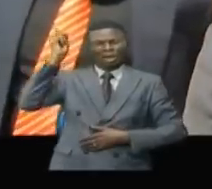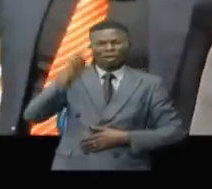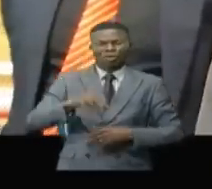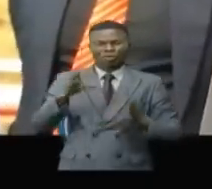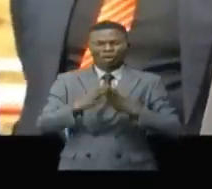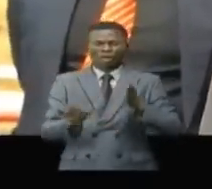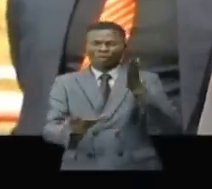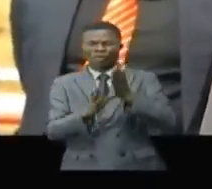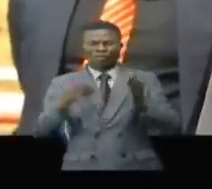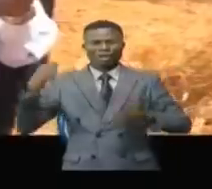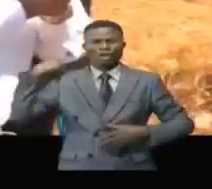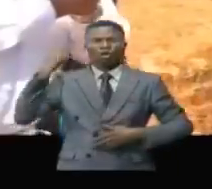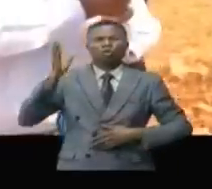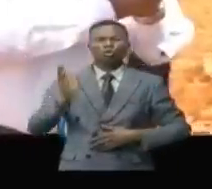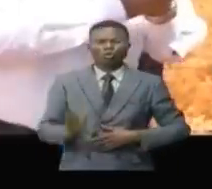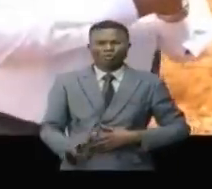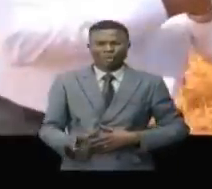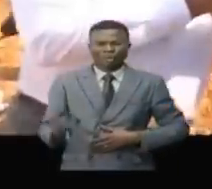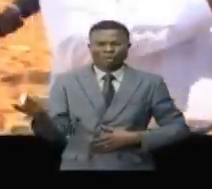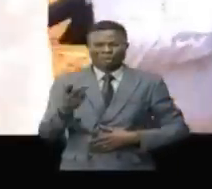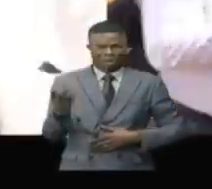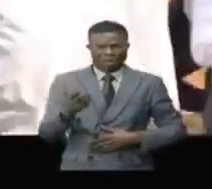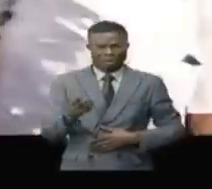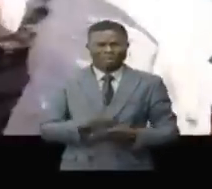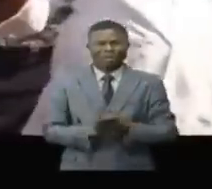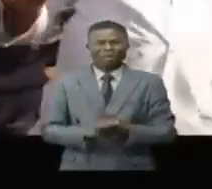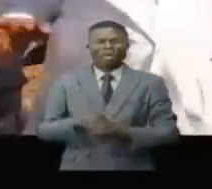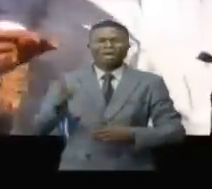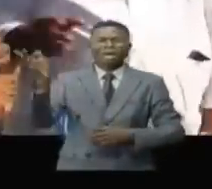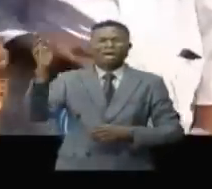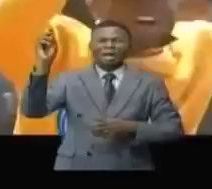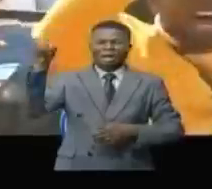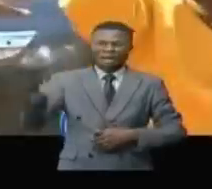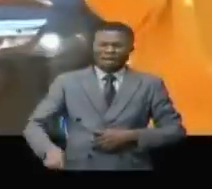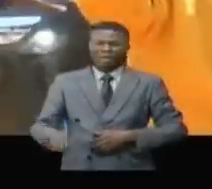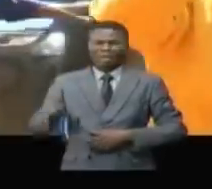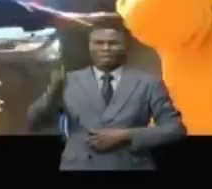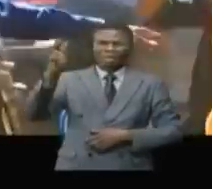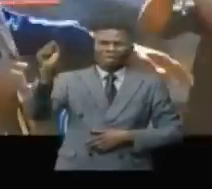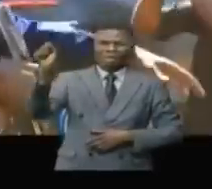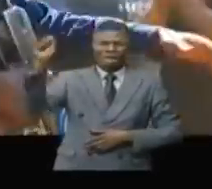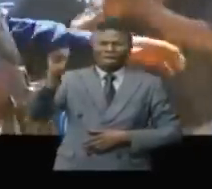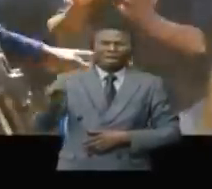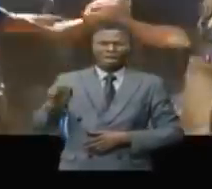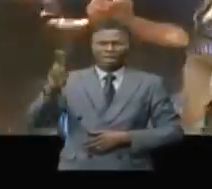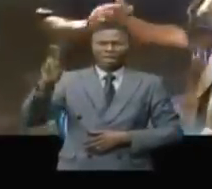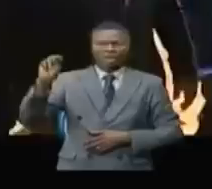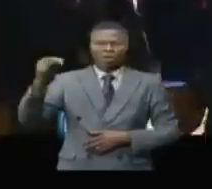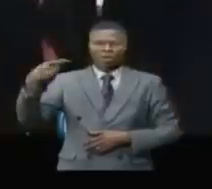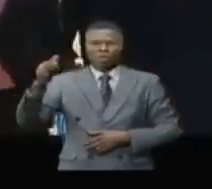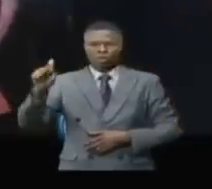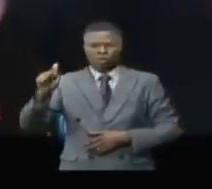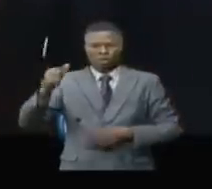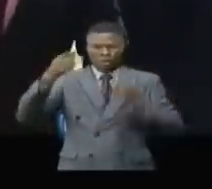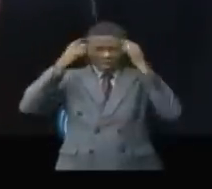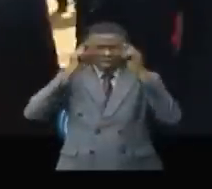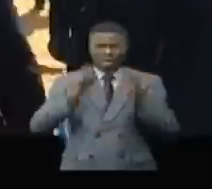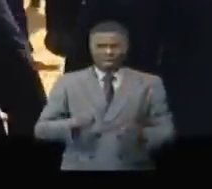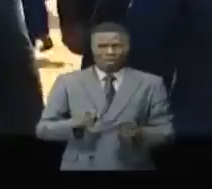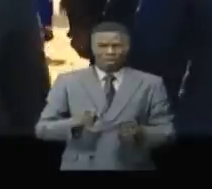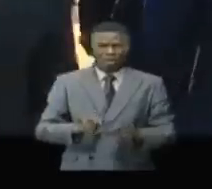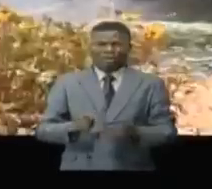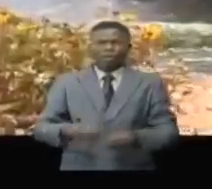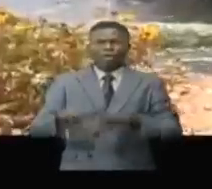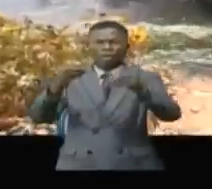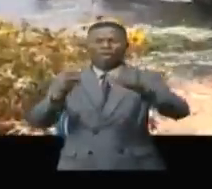son vice-gouverneur Jean-Claude Kanfoy, fera cap au quartier Kasungami dans la commune annexe. Ici, le gouverneur a décidé de jeter un pont sous la